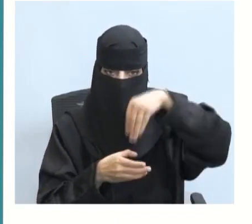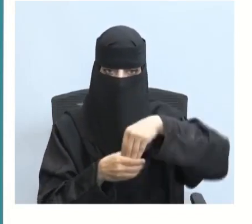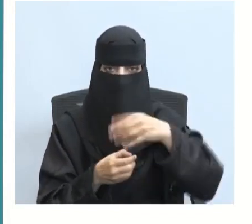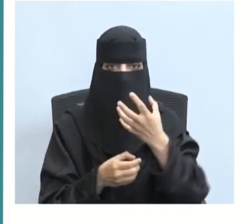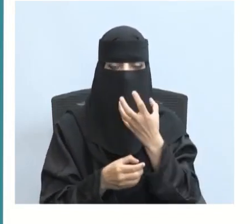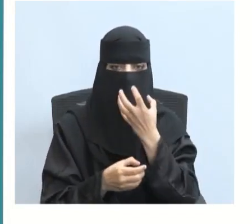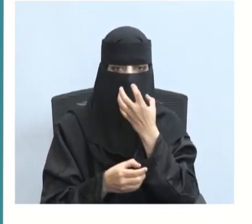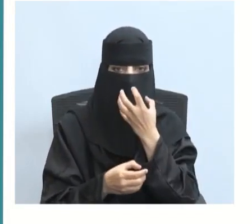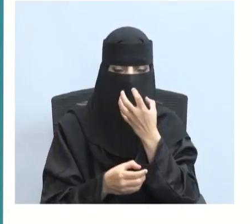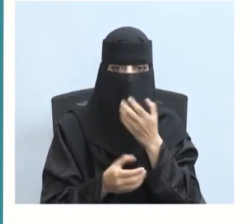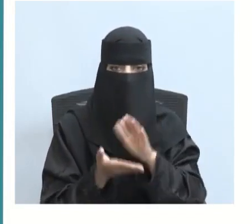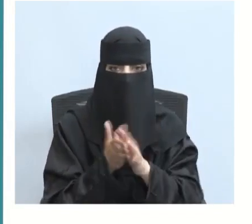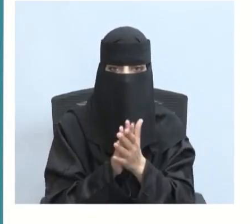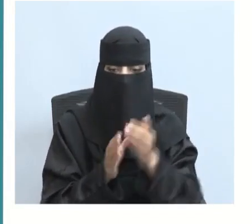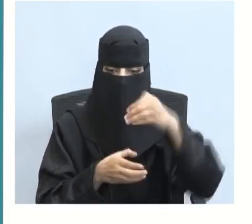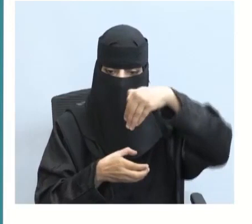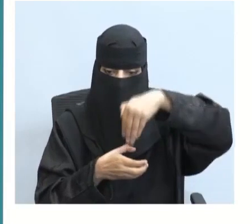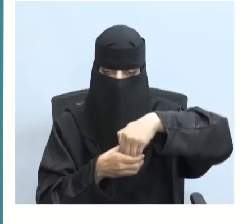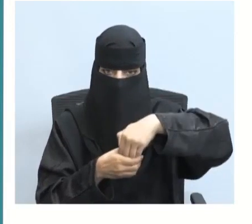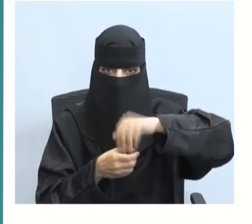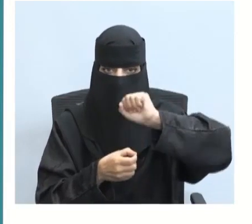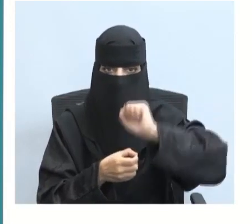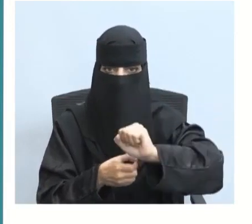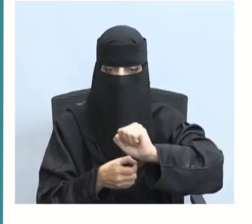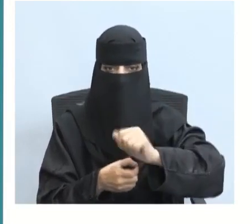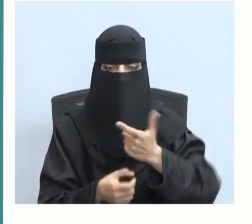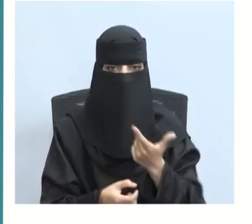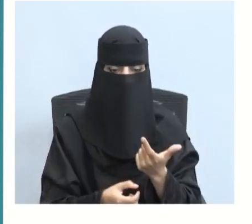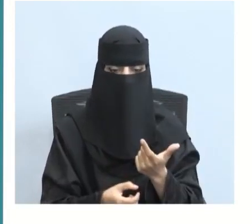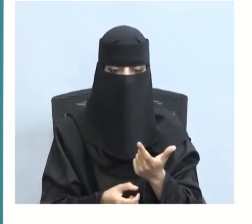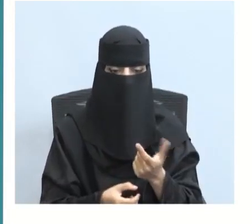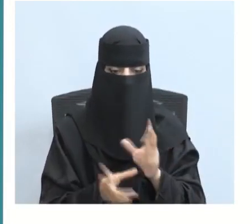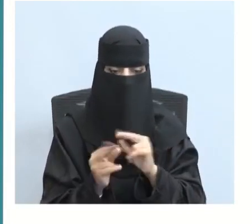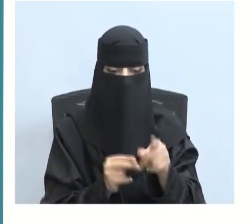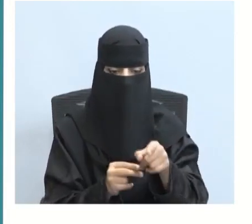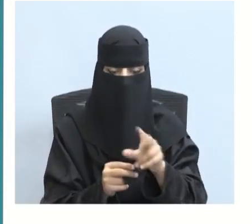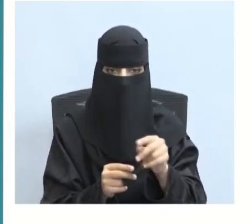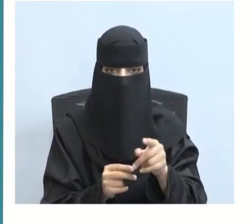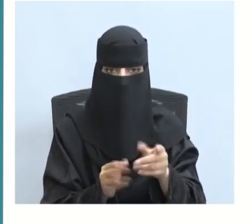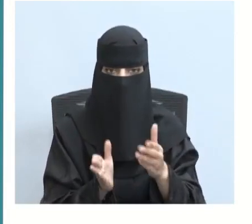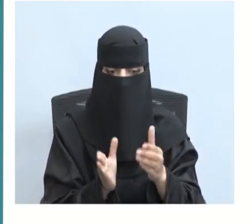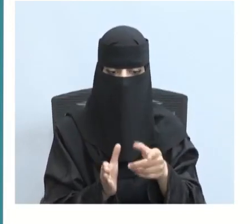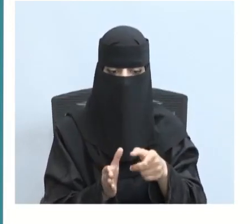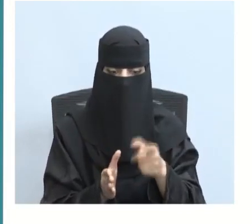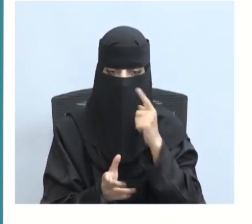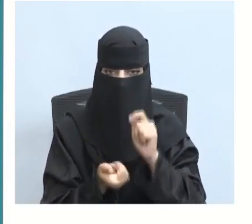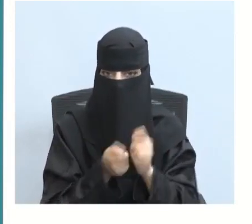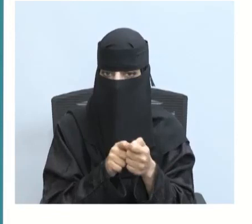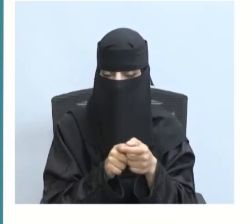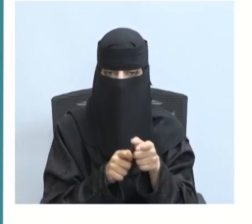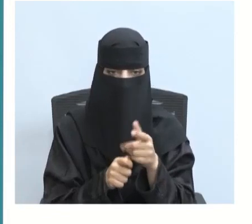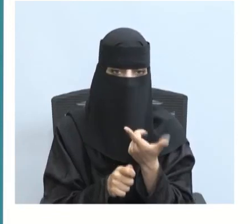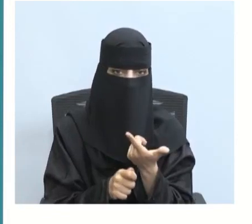الخبز في المحمصه الكهربائيه كهذه الاله ما هي تحولات